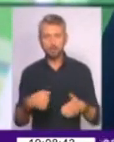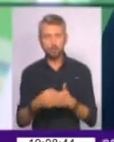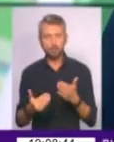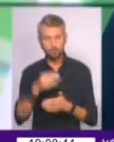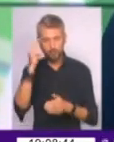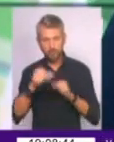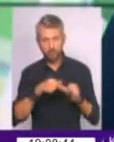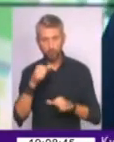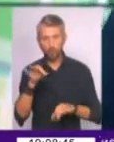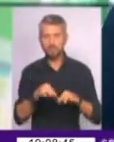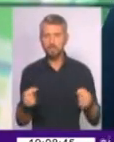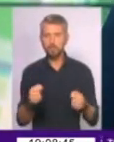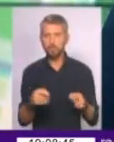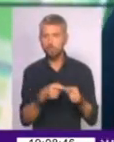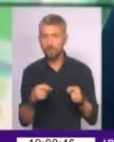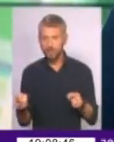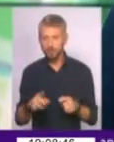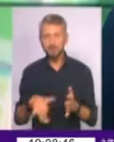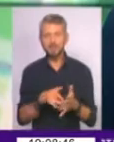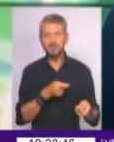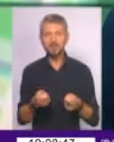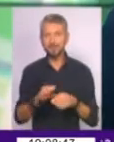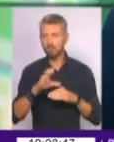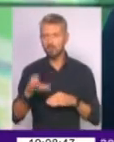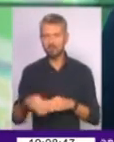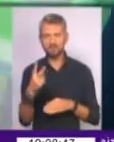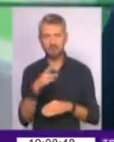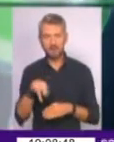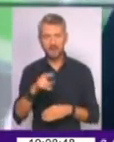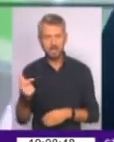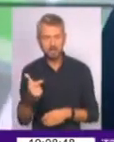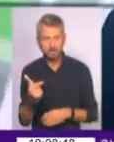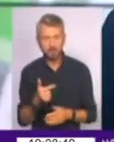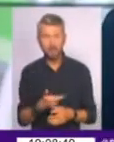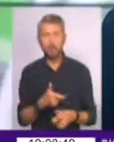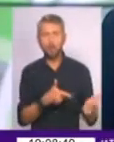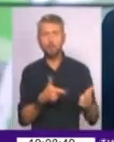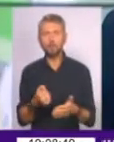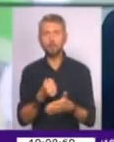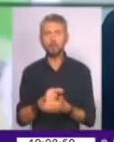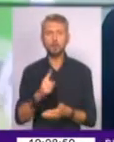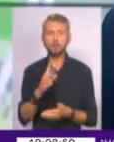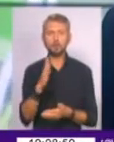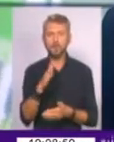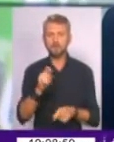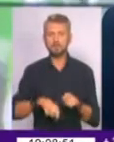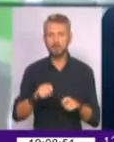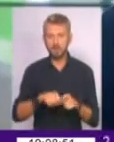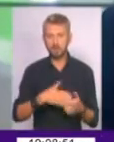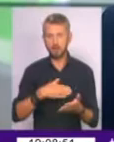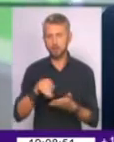та осінньо-зимового періоду міська влада виділила понад 2 мільярди гривень. Готовність до 1 вересня перевіряла Ольга